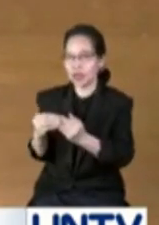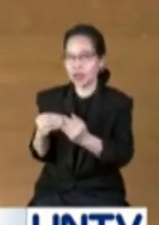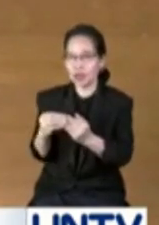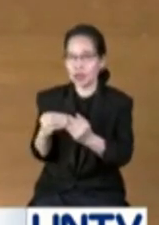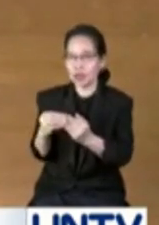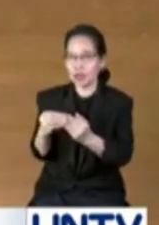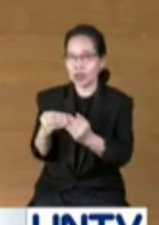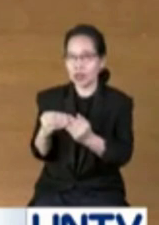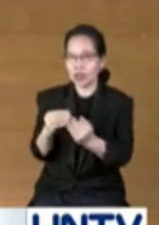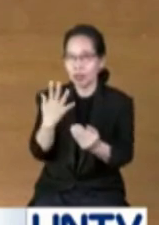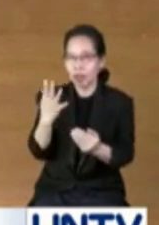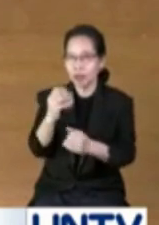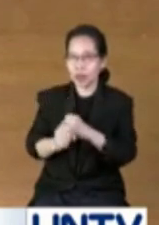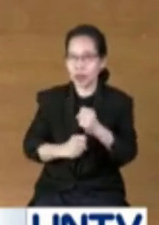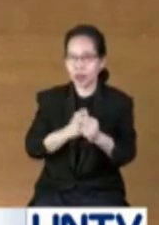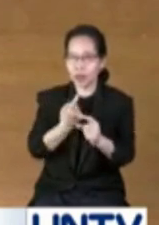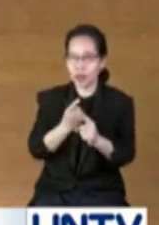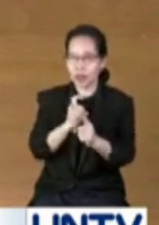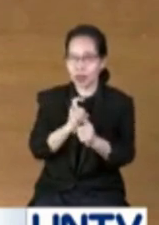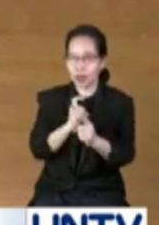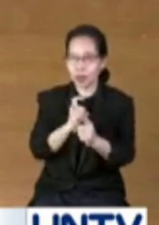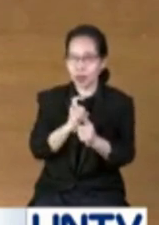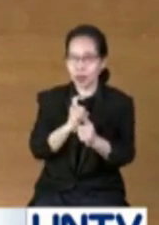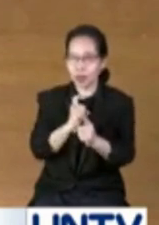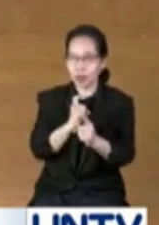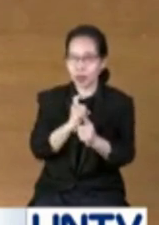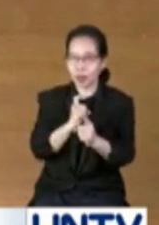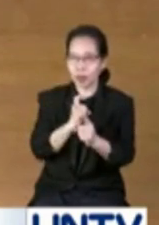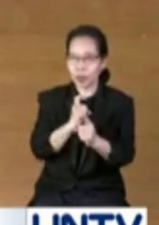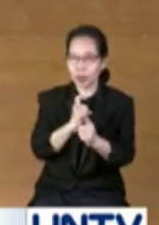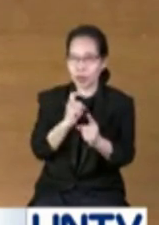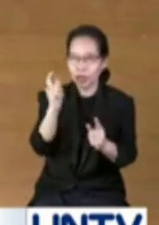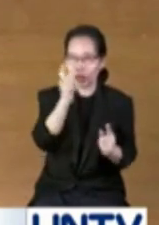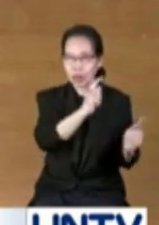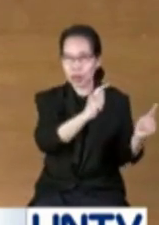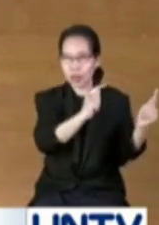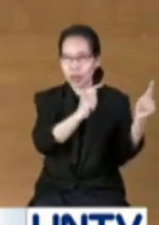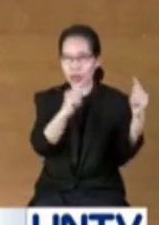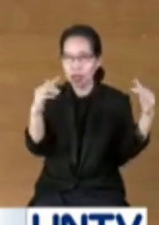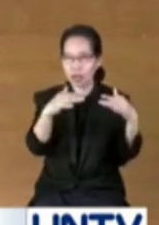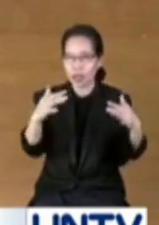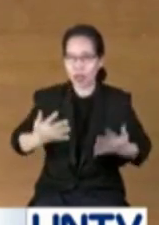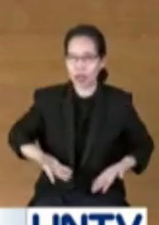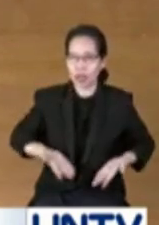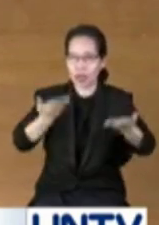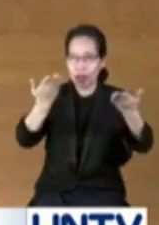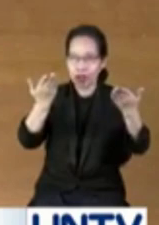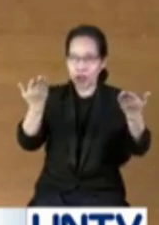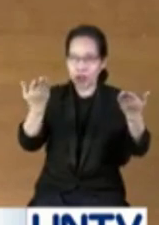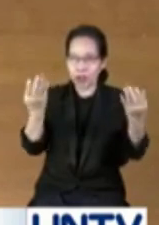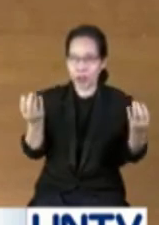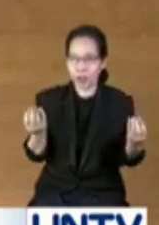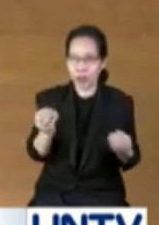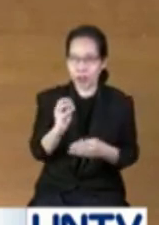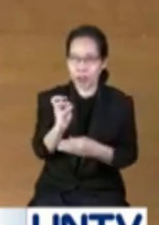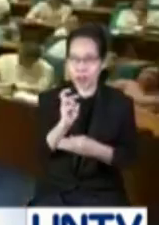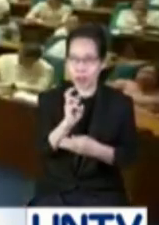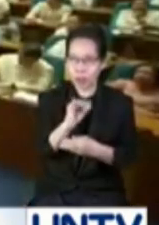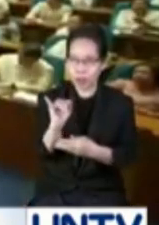5 taon mula nung matinding kaguluhan, babango na ang Marawi City.